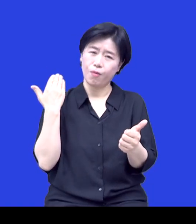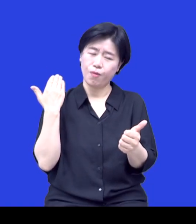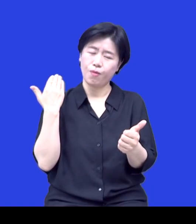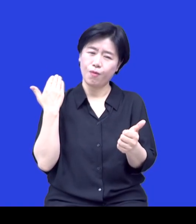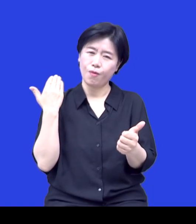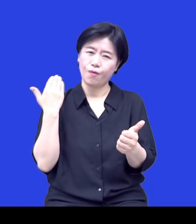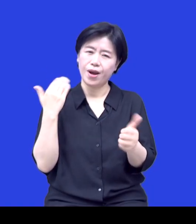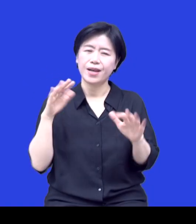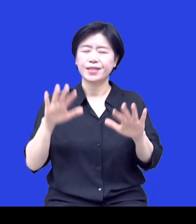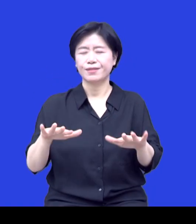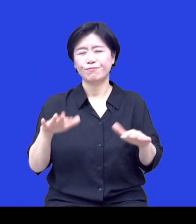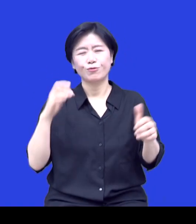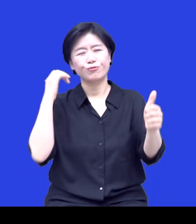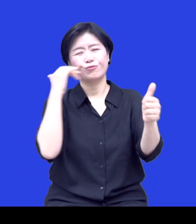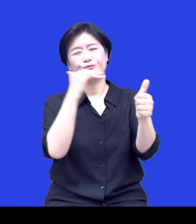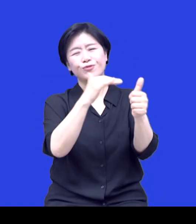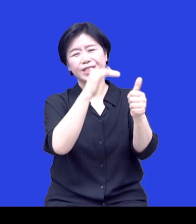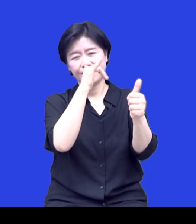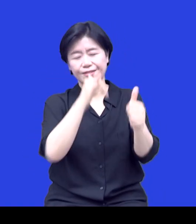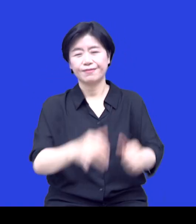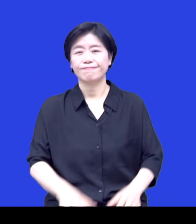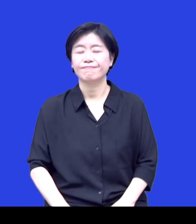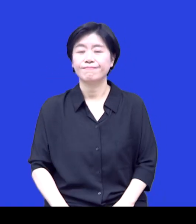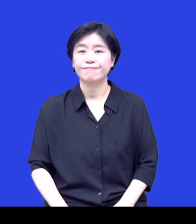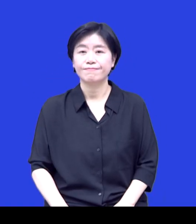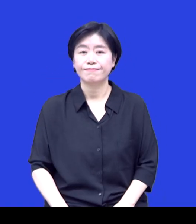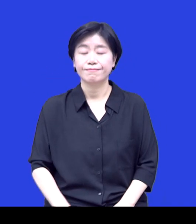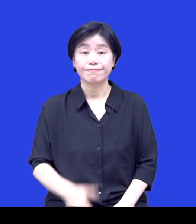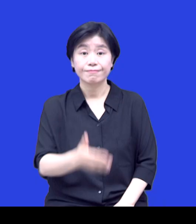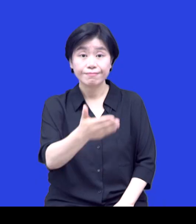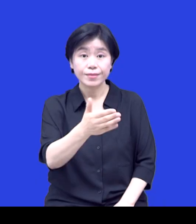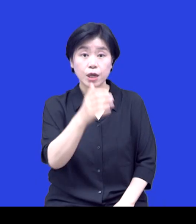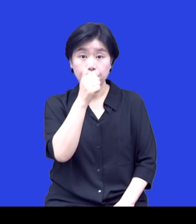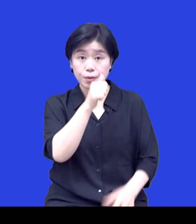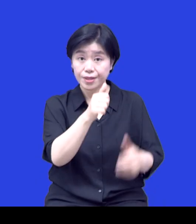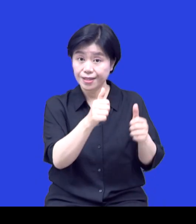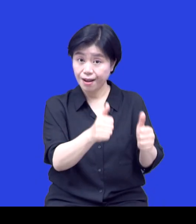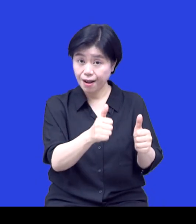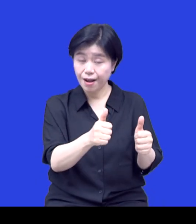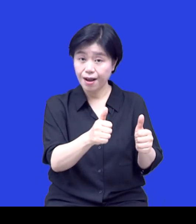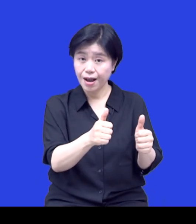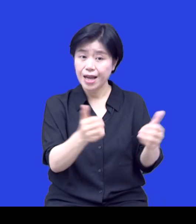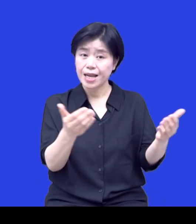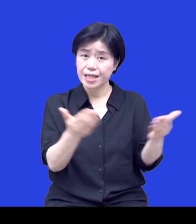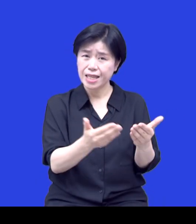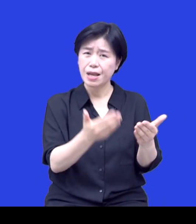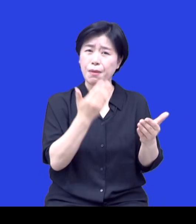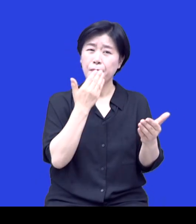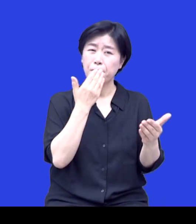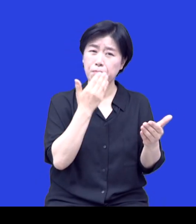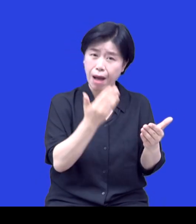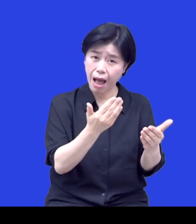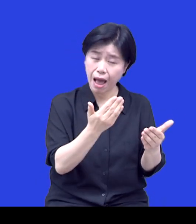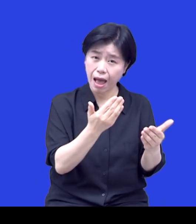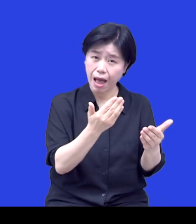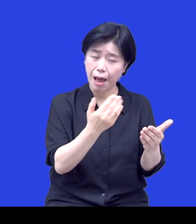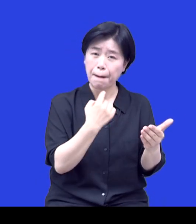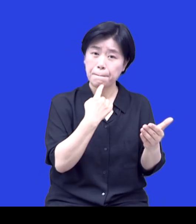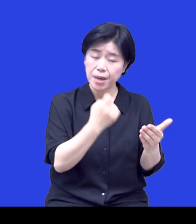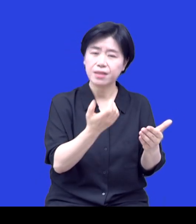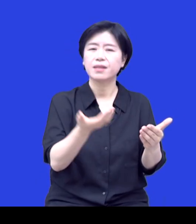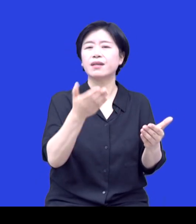때문입니다. 어떻게 보면 이제 목사님은 변호사로 정말 억울한 사람을 대변하는 일을 할 수도 있었는데